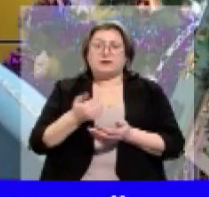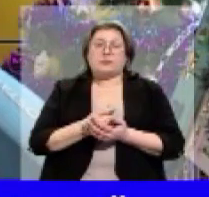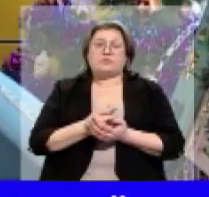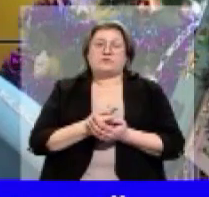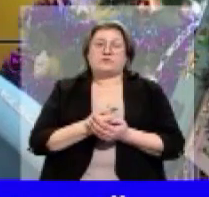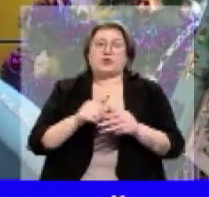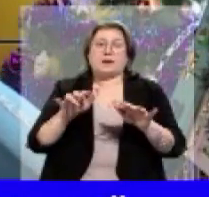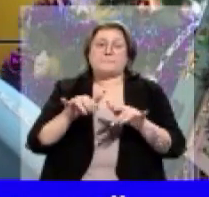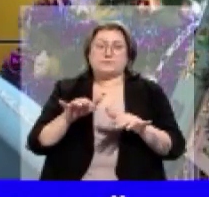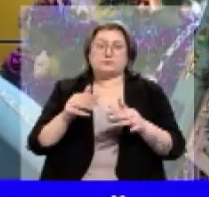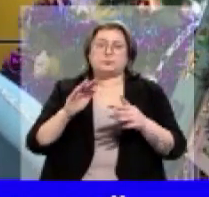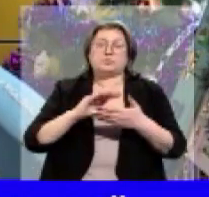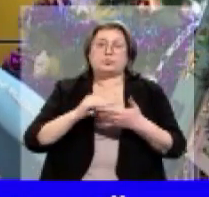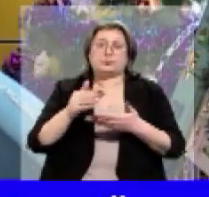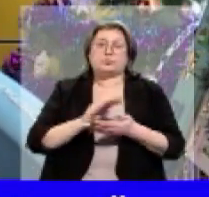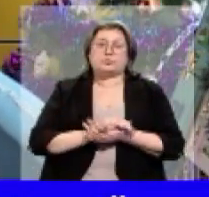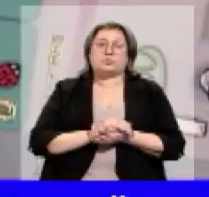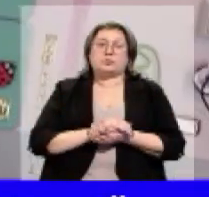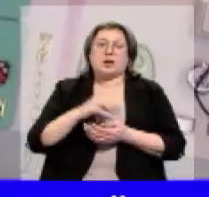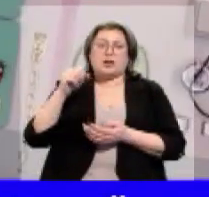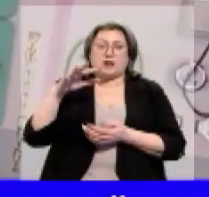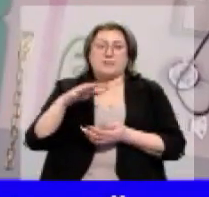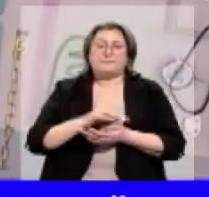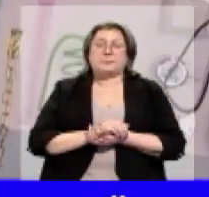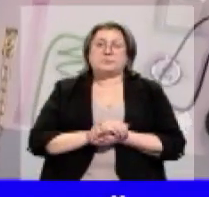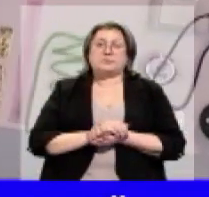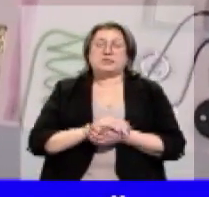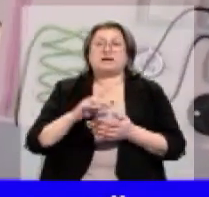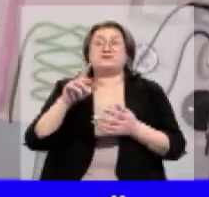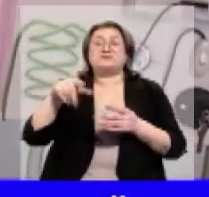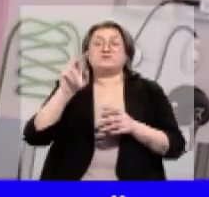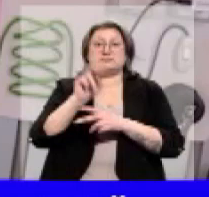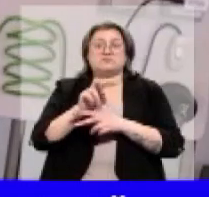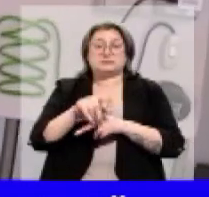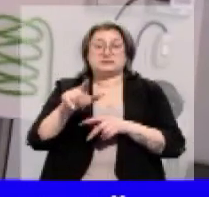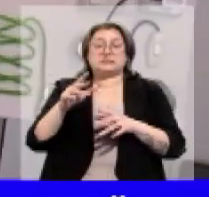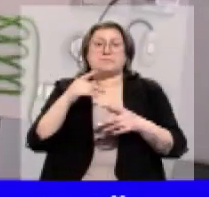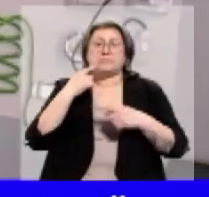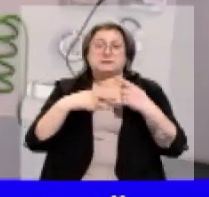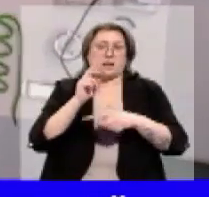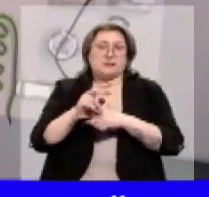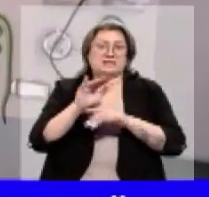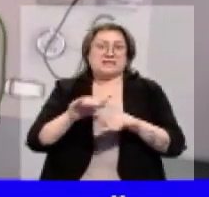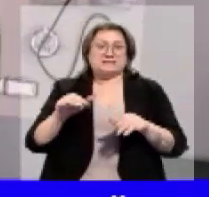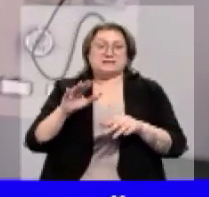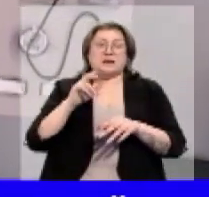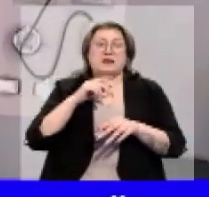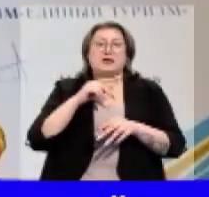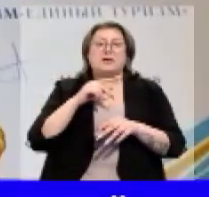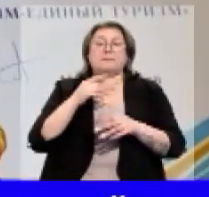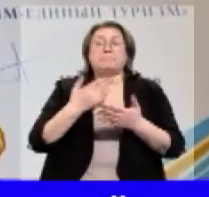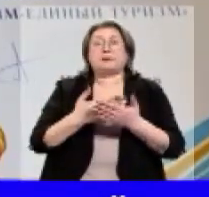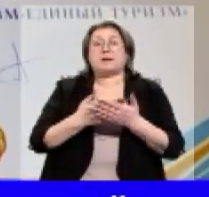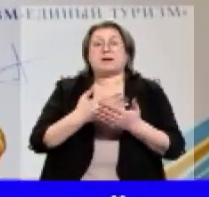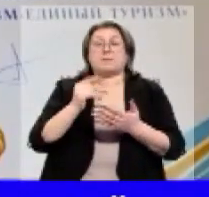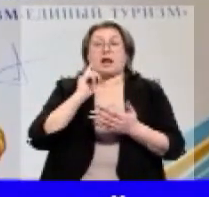микроволновку, компьютер, ноутбук, лампы. Студию дети, как и их родители, посещают с завидной регулярностью, говорит предпринимательница. К